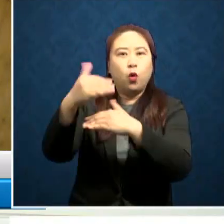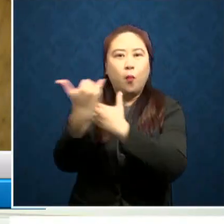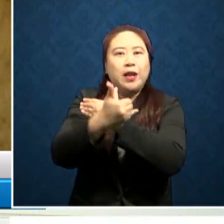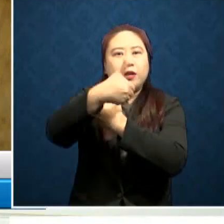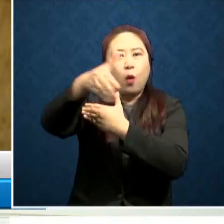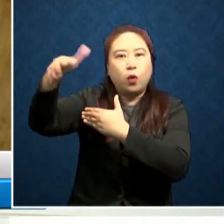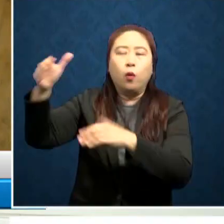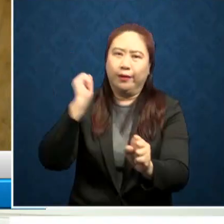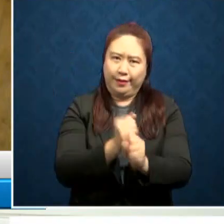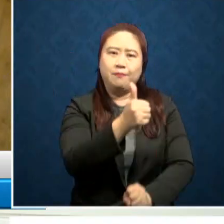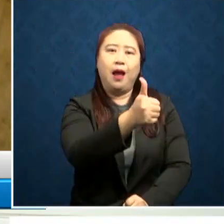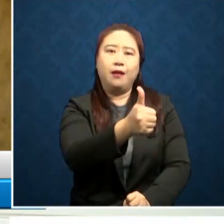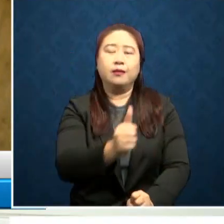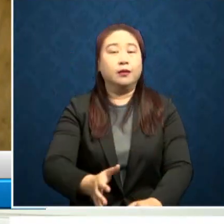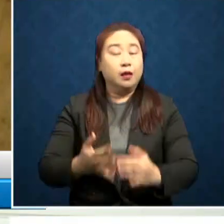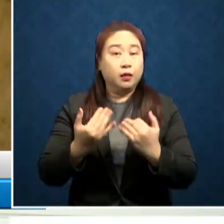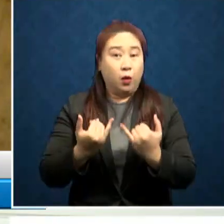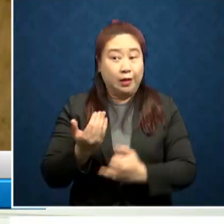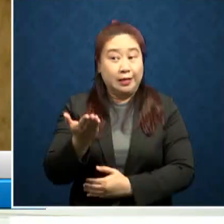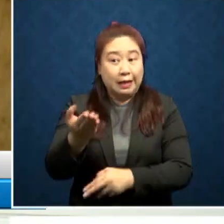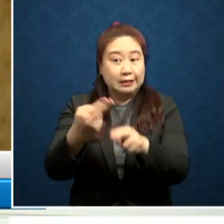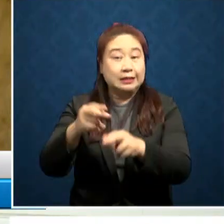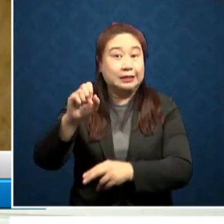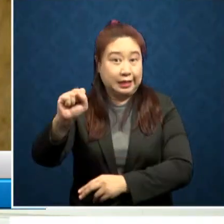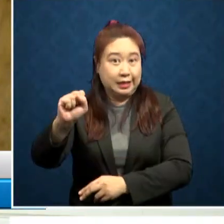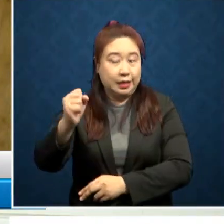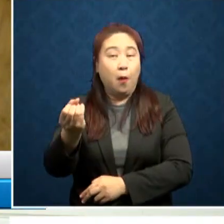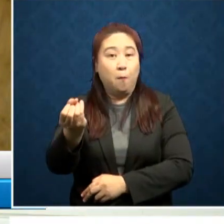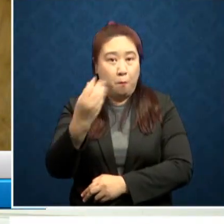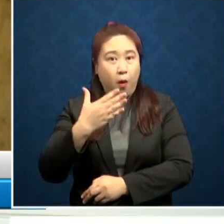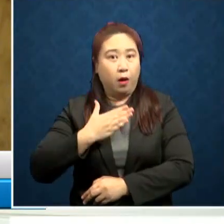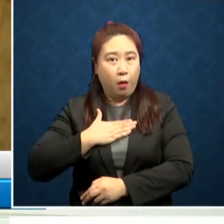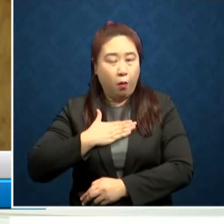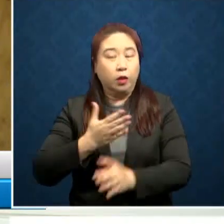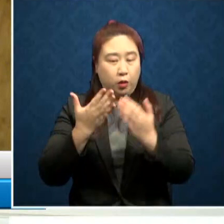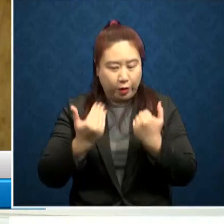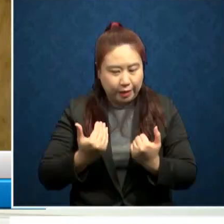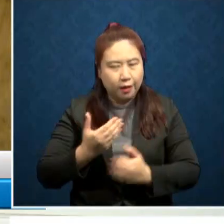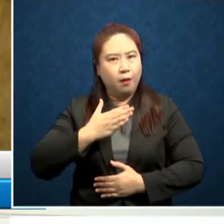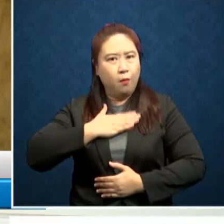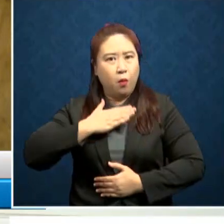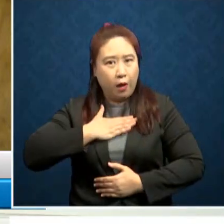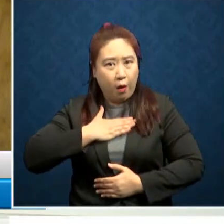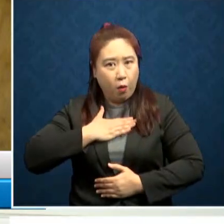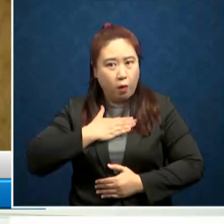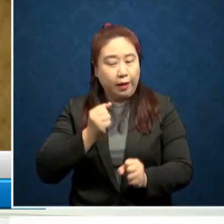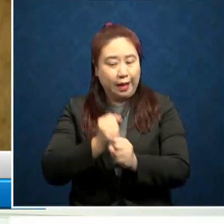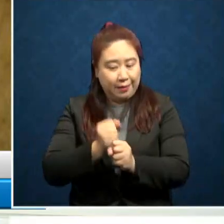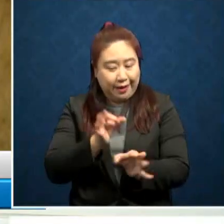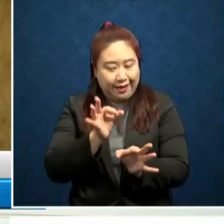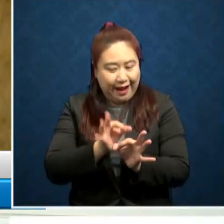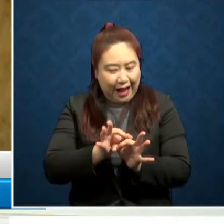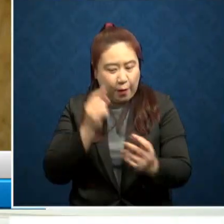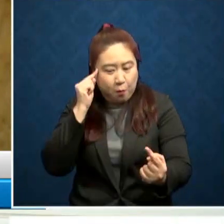ท่านสถิตได้เอ่อชี้นะครับให้เราเห็นว่าตัวตนของเราเนี่ยการเป็นDevelopment Bank